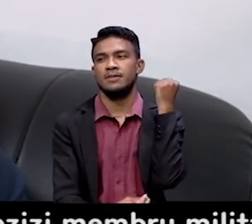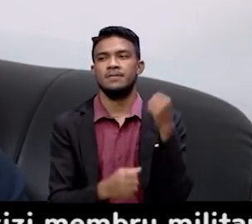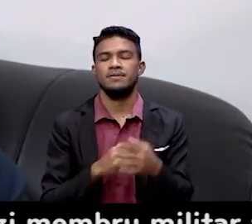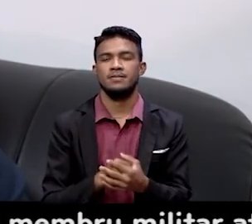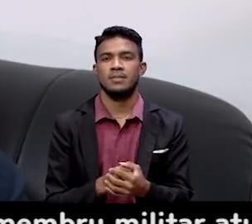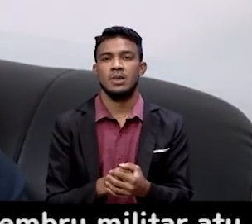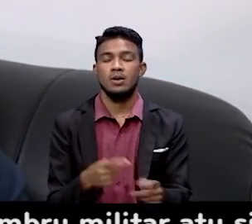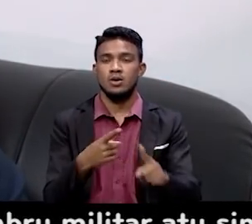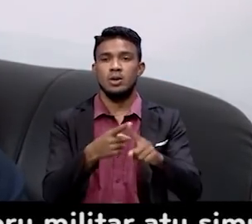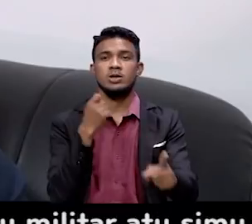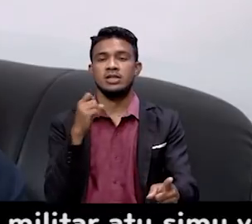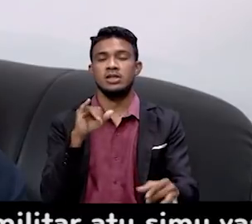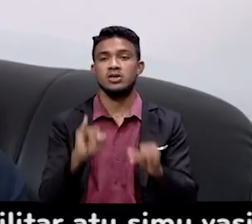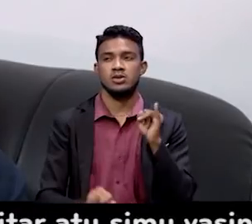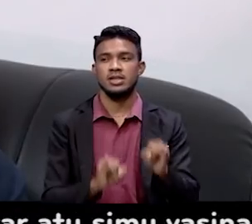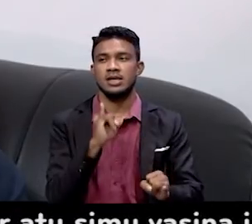husi injustisa